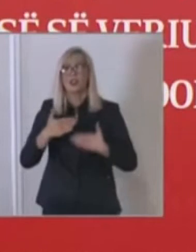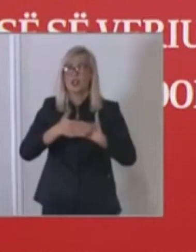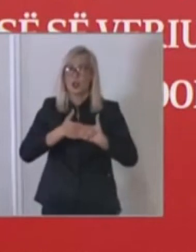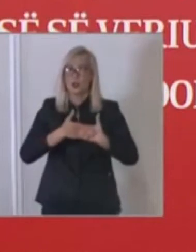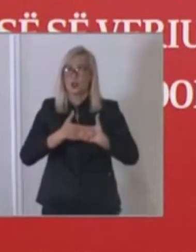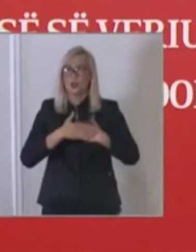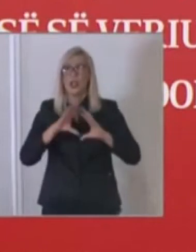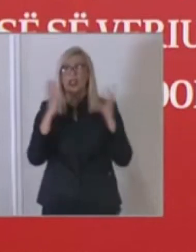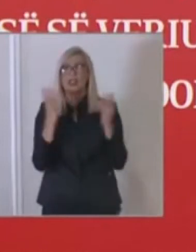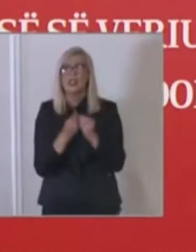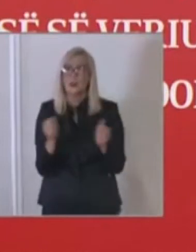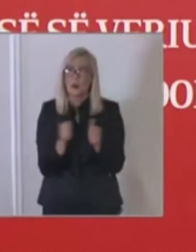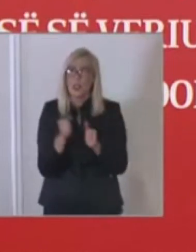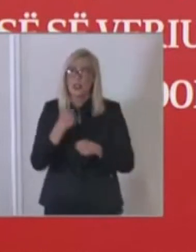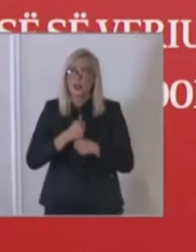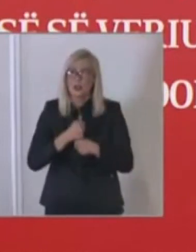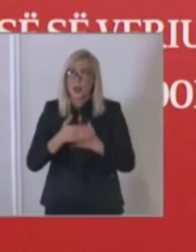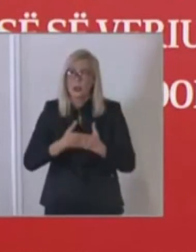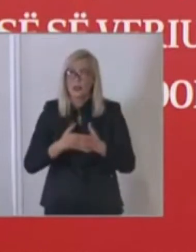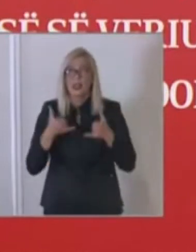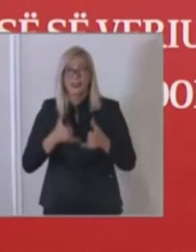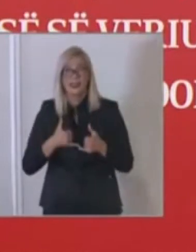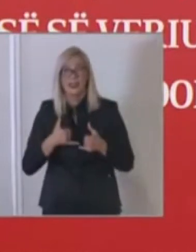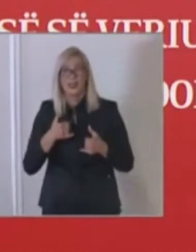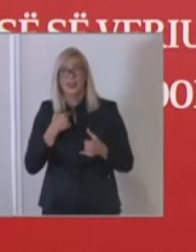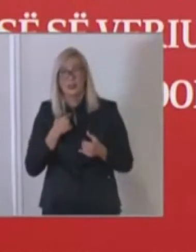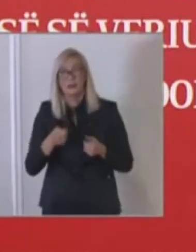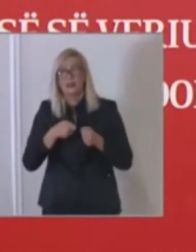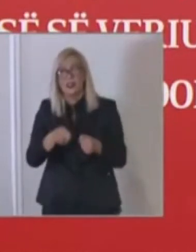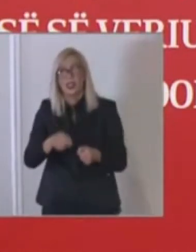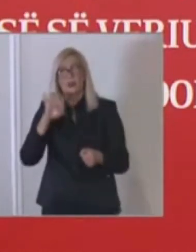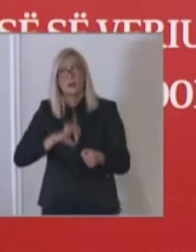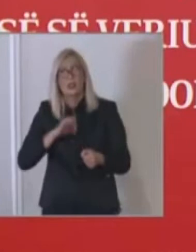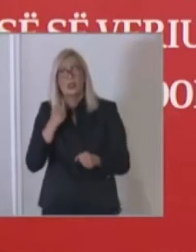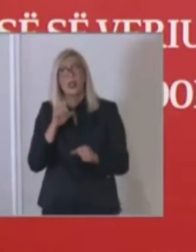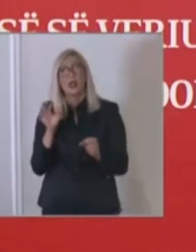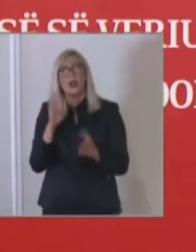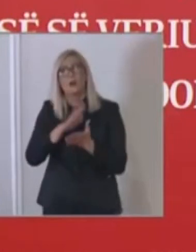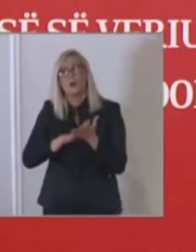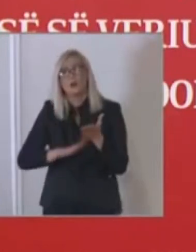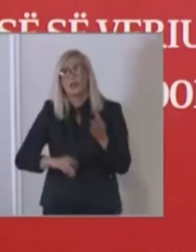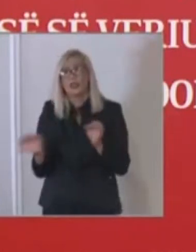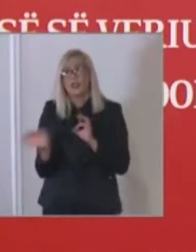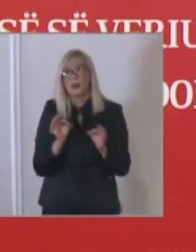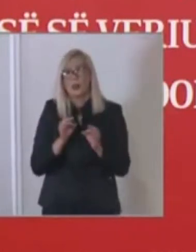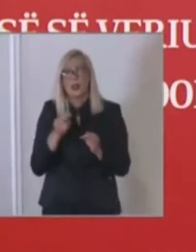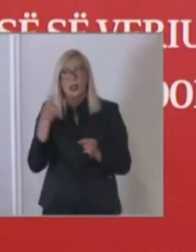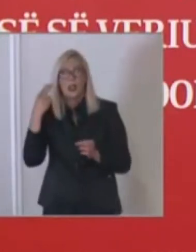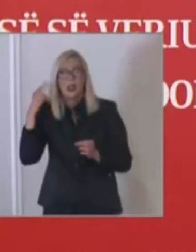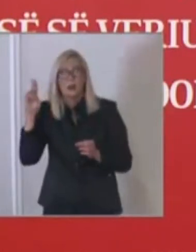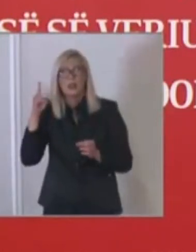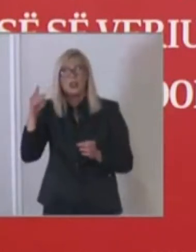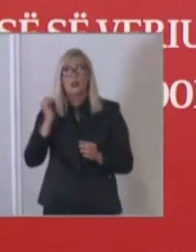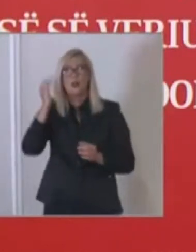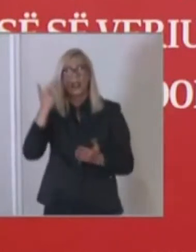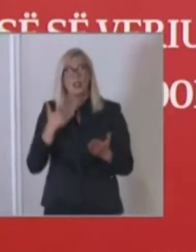në forcimin e marrëdhënieve ndërfaqësore. Pres që dërgimi 24 ushtarëve tanë në misionin e KFOR-it do ta forcojë sigurinë në Kosovë dhe stabilitetin